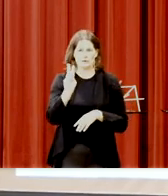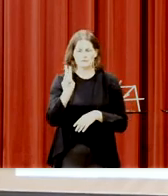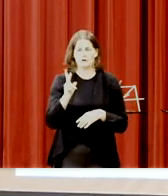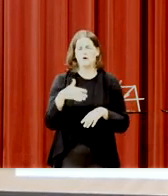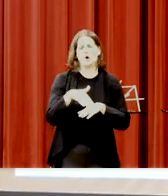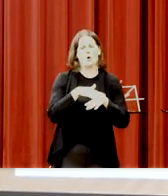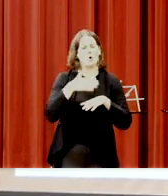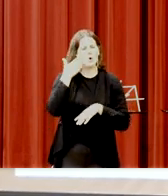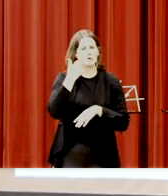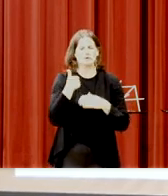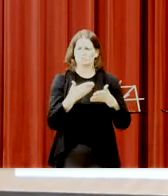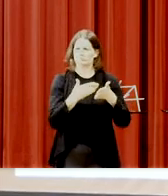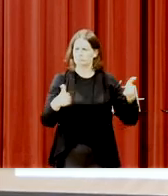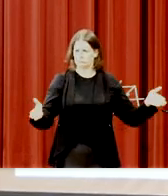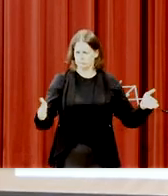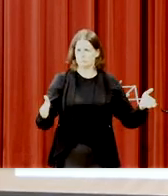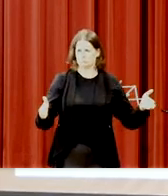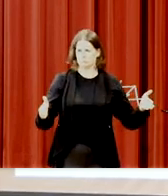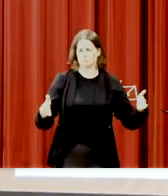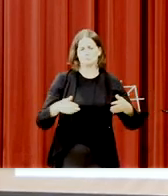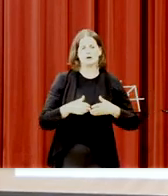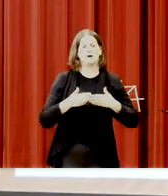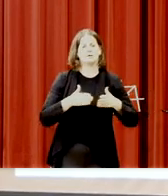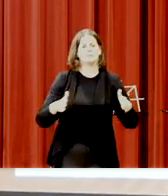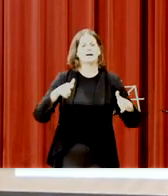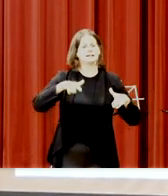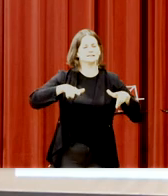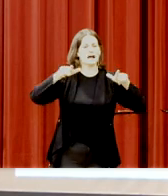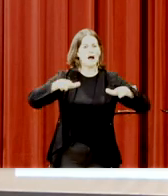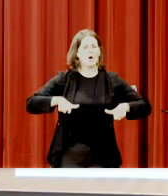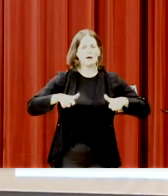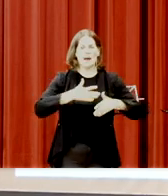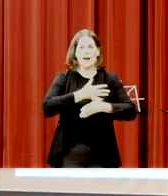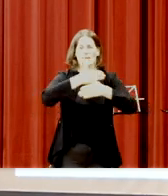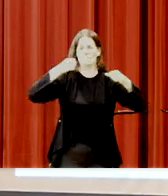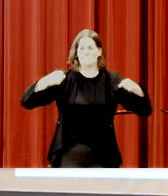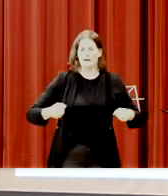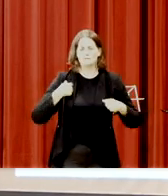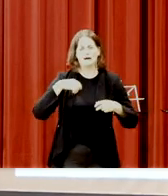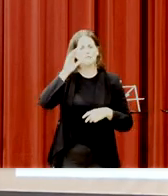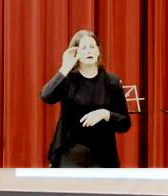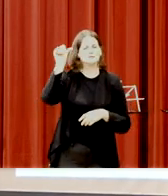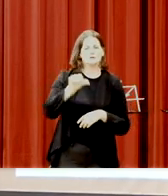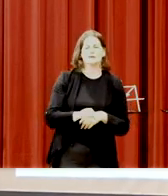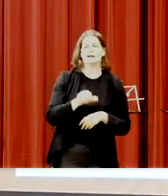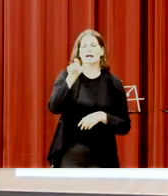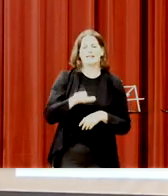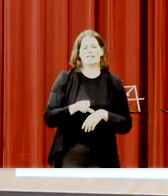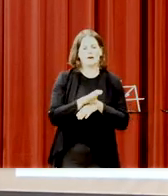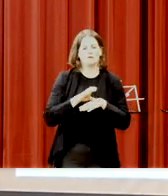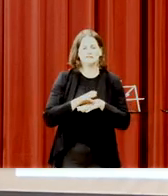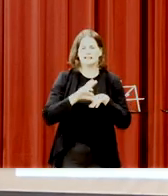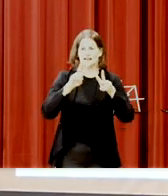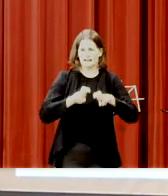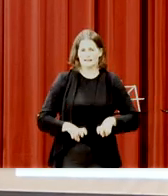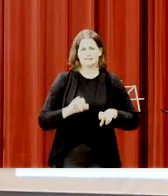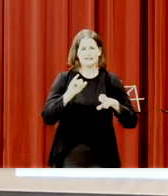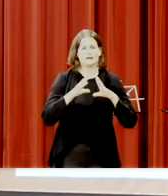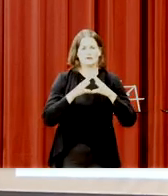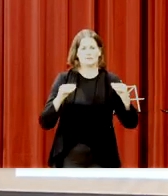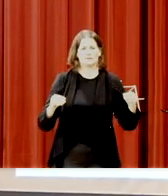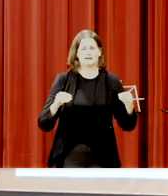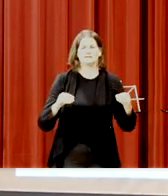la consellera de Recerca i Universitat del Govern de la Generalitat de Catalunya, la senyora Núria Montserrat Pulidó.